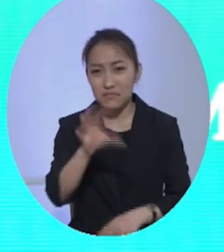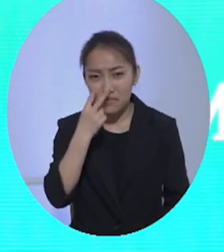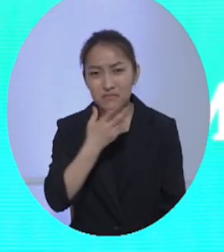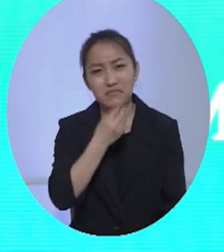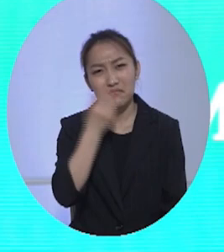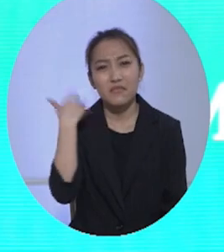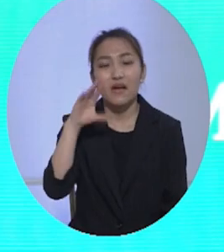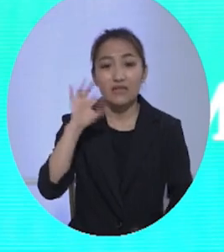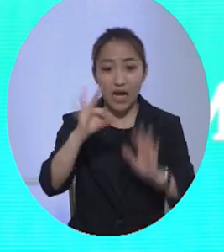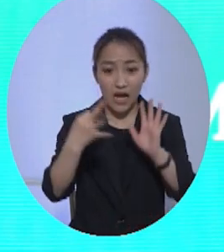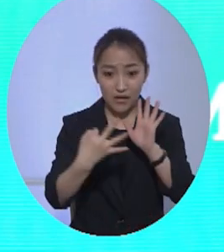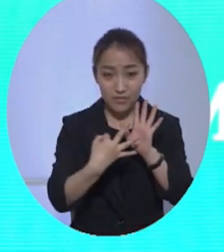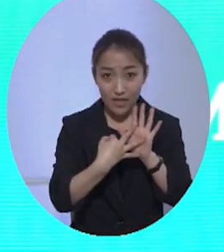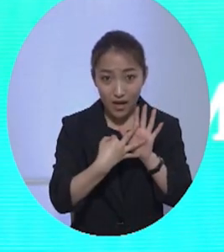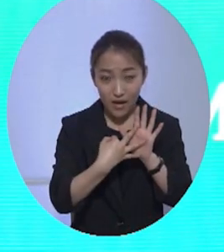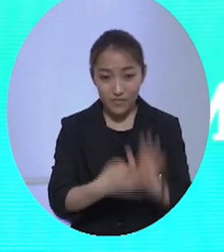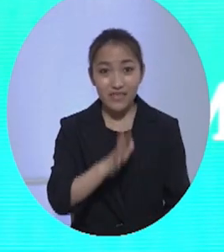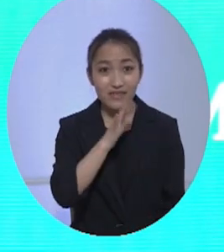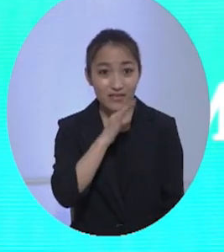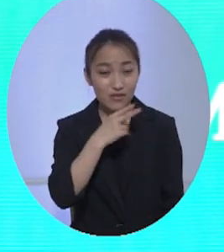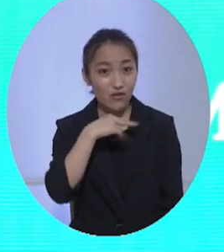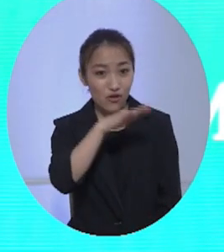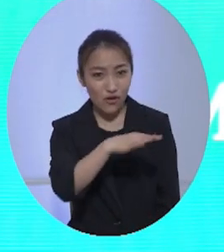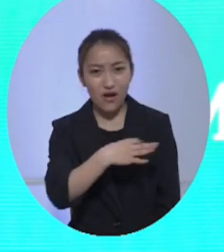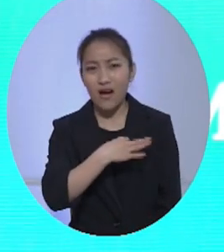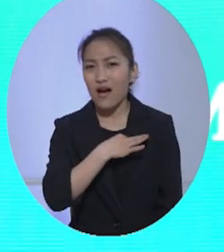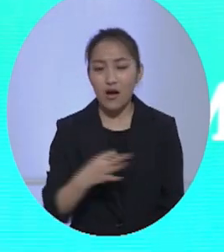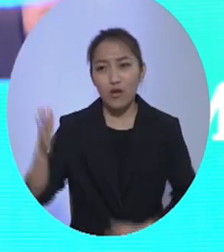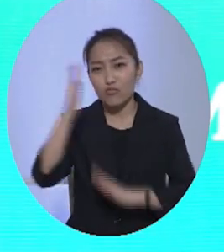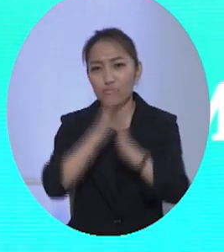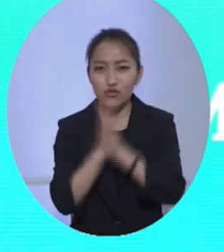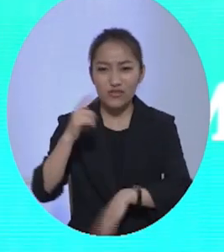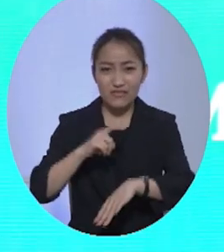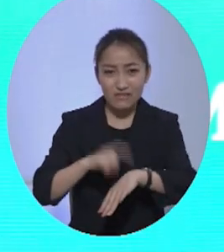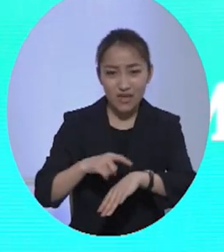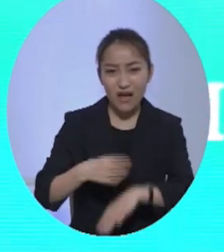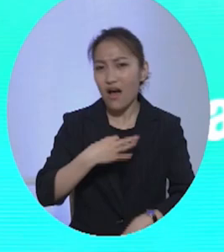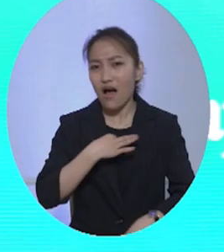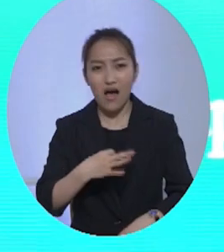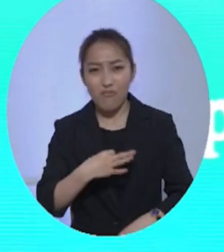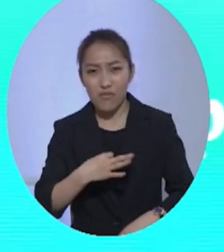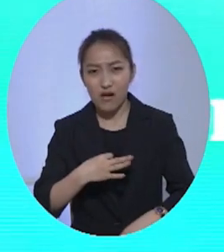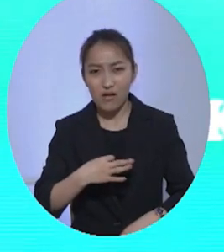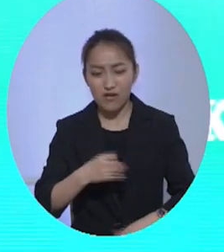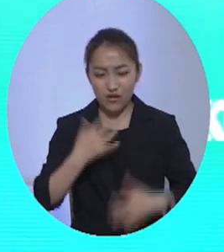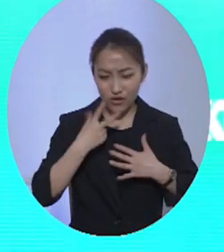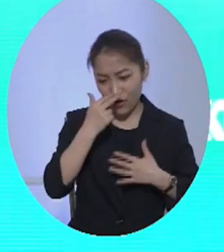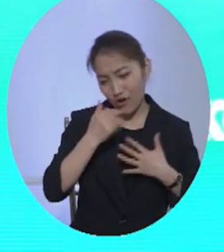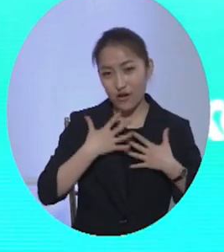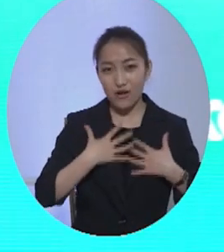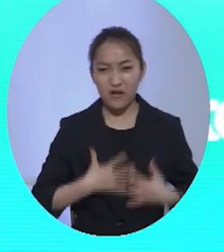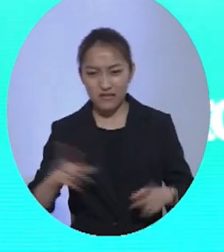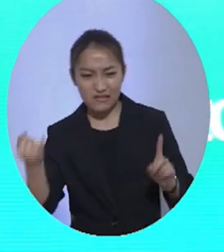дээр хідэн лан хамаагүй алтыг таяад явах шөнийн цагаар тавиад явахд түнд хүрх хүн нэг ч байхгүйсэн